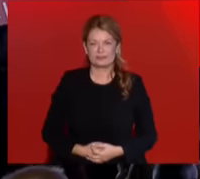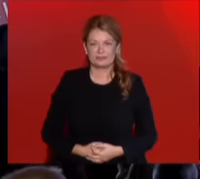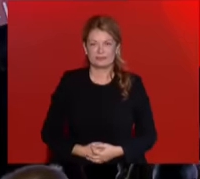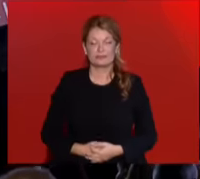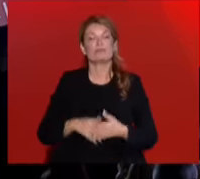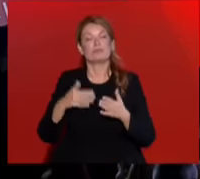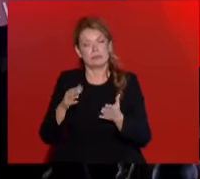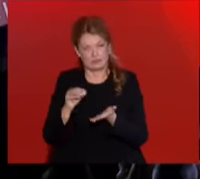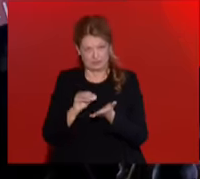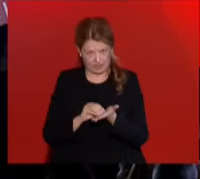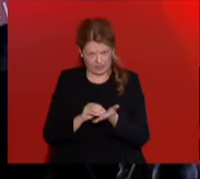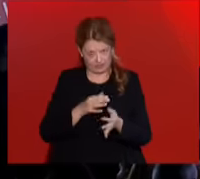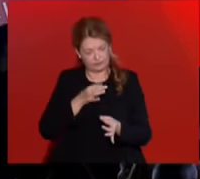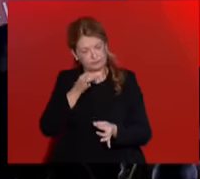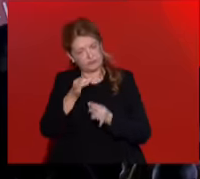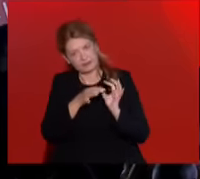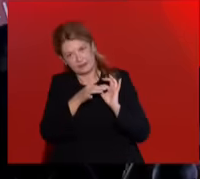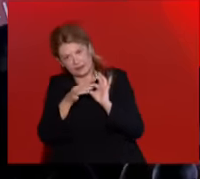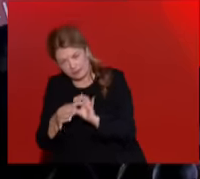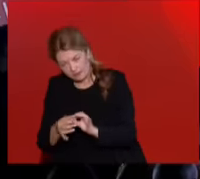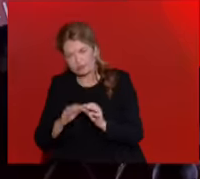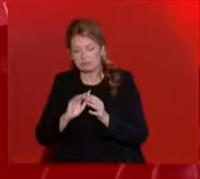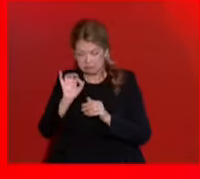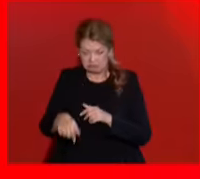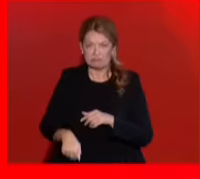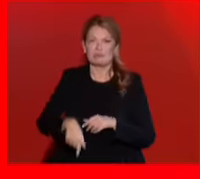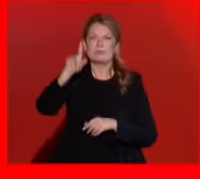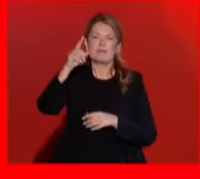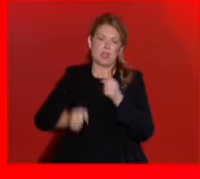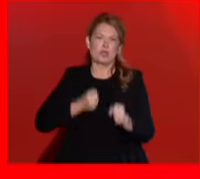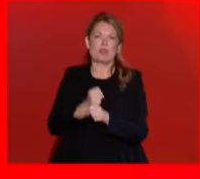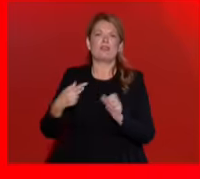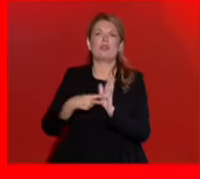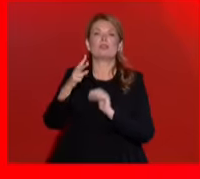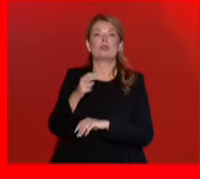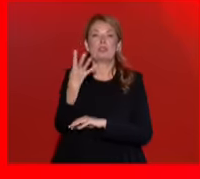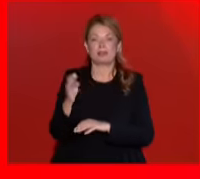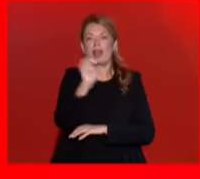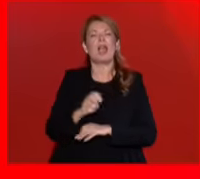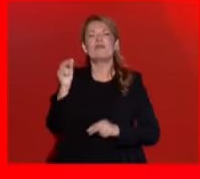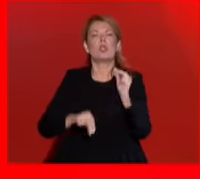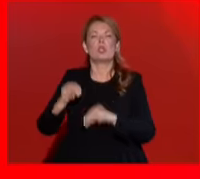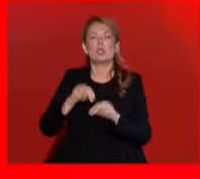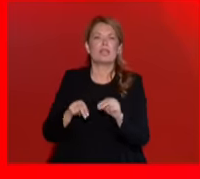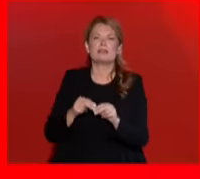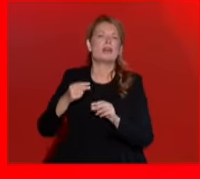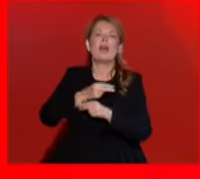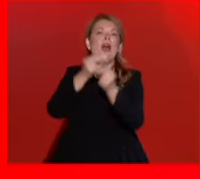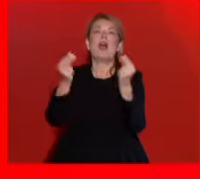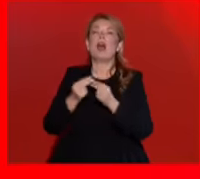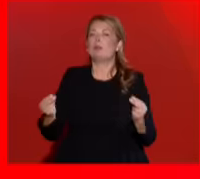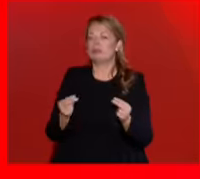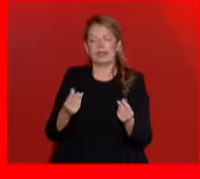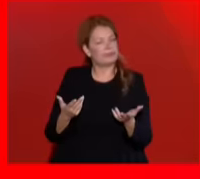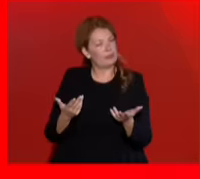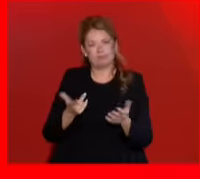Και ερχόμαστε, συντρόφισσες και σύντροφοι, στο 2024, το οποίο στις ευρωεκλογές μας έδωσε ένα αποτέλεσμα κάτω από